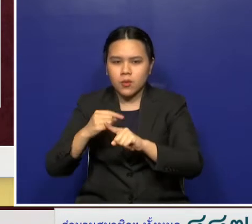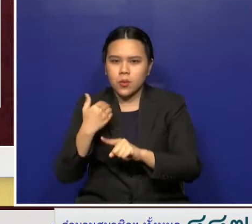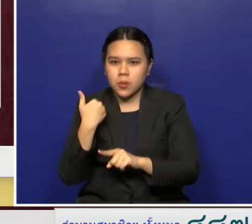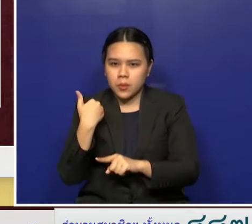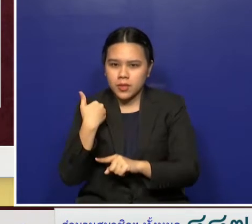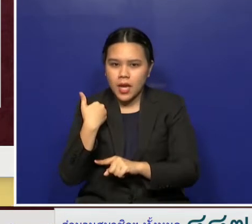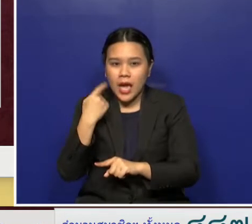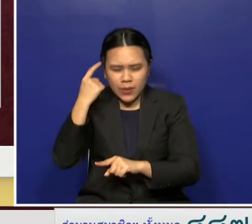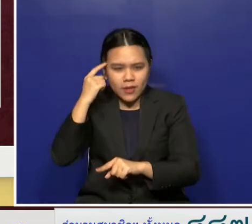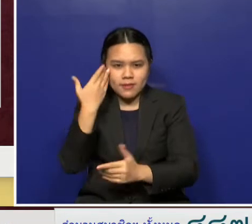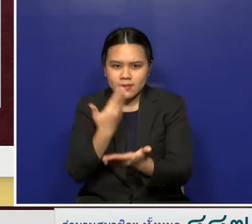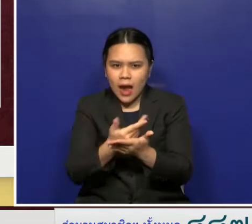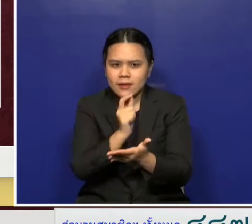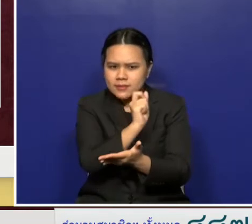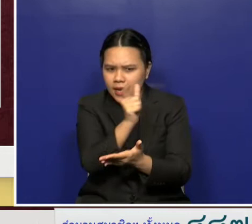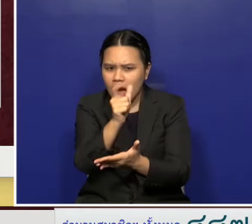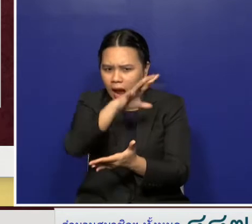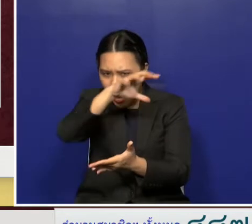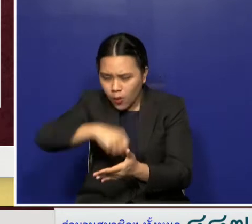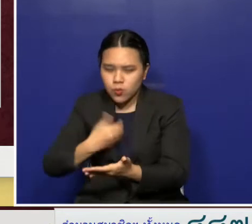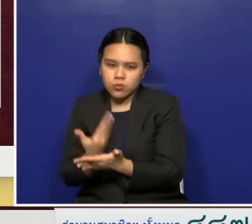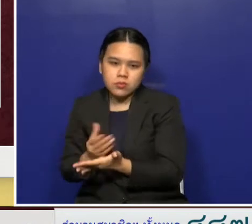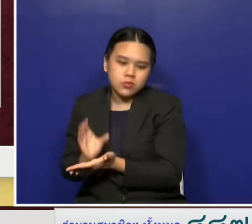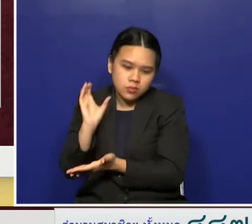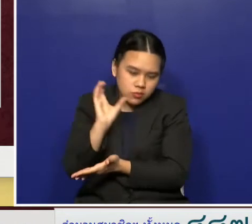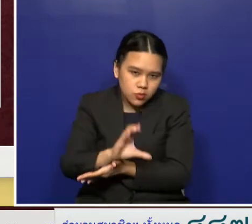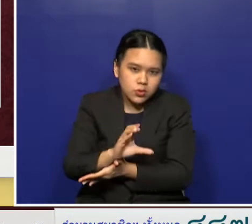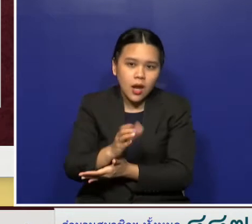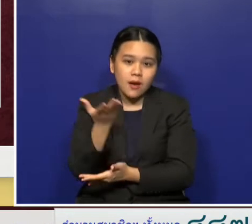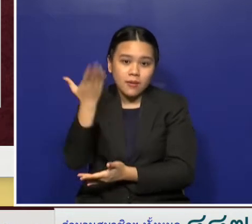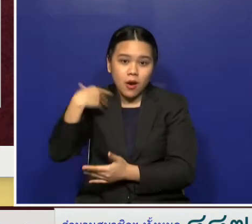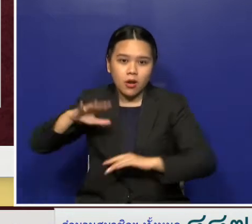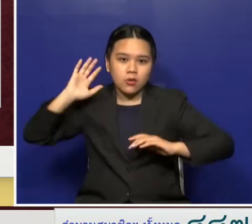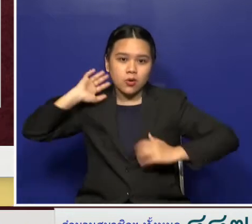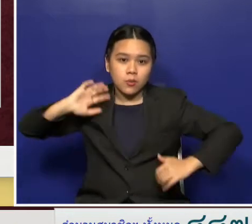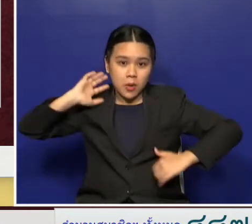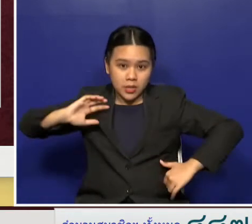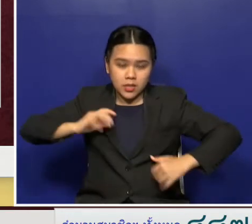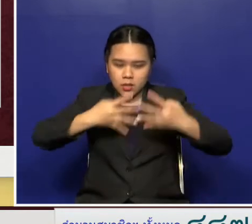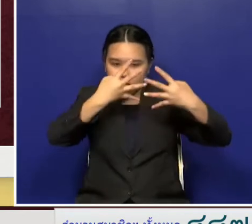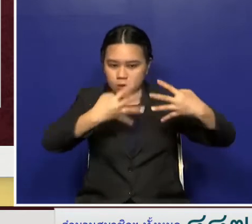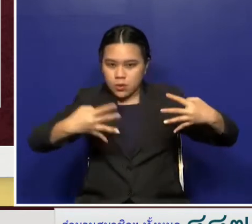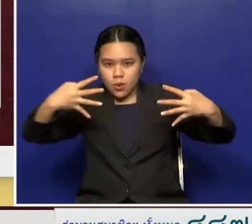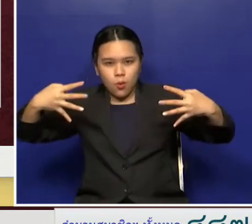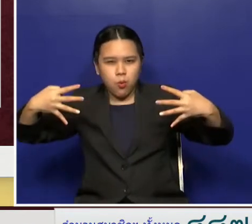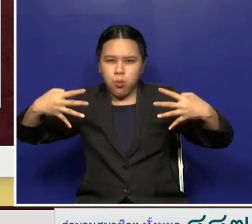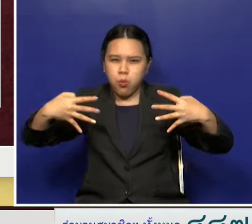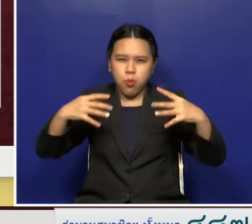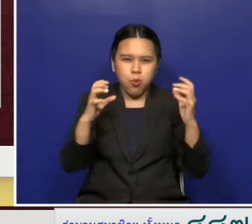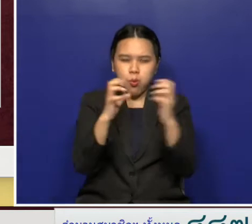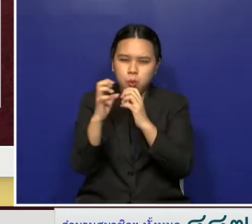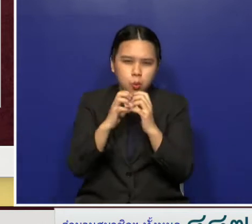ผมอยากจะเห็นว่วันนี้จัยหทรบปรีเมื่อก่อนมีสายไฟ้าโยงใหญ่เยแuanCha หมดดู